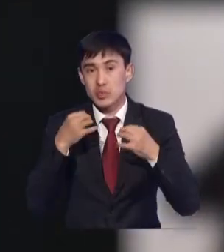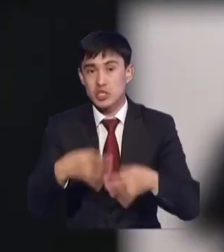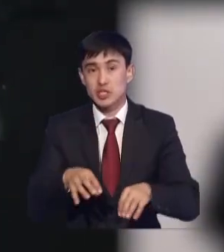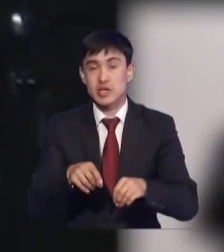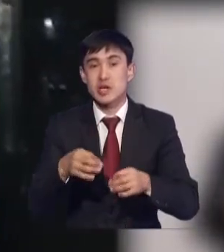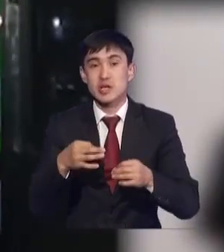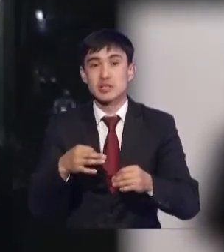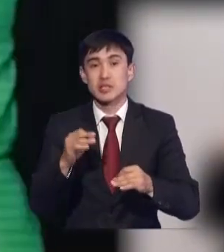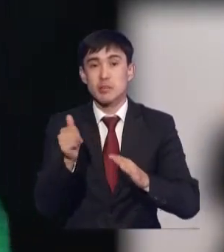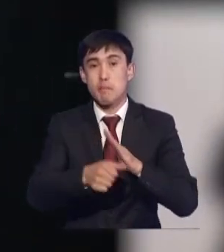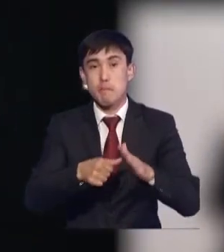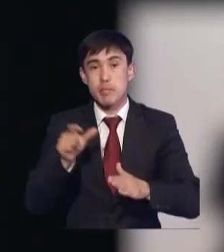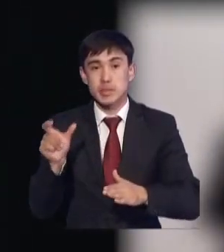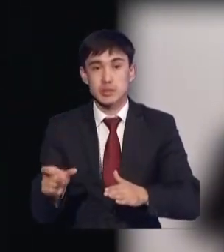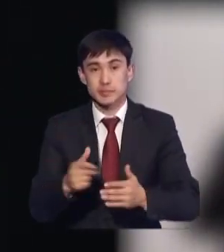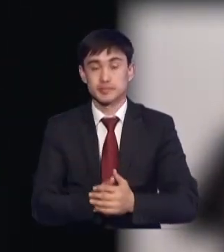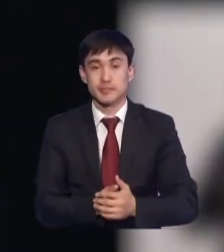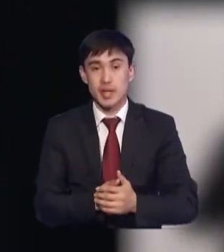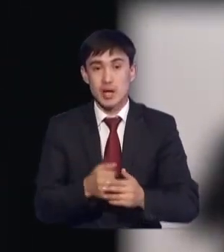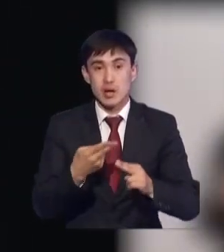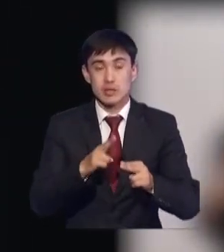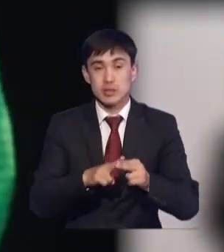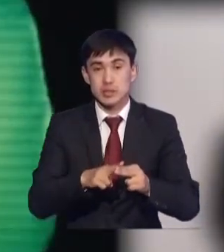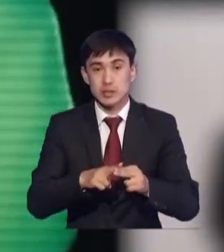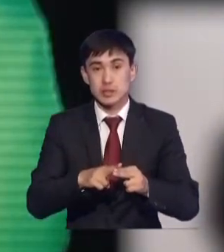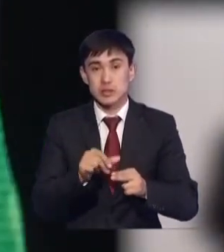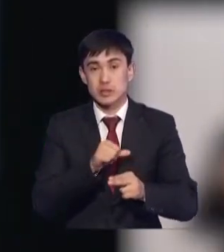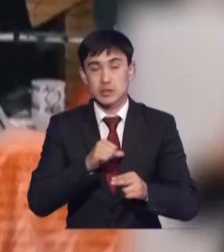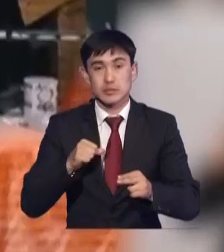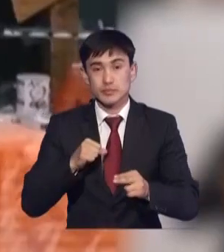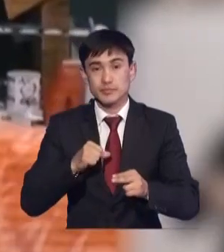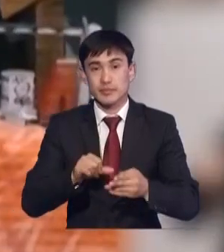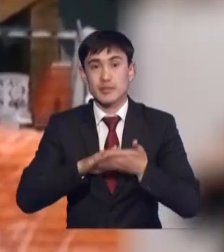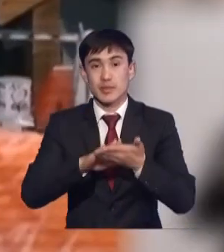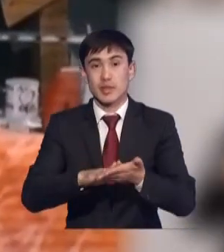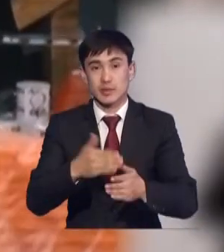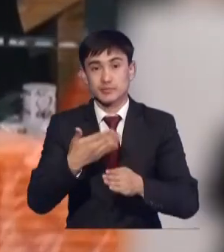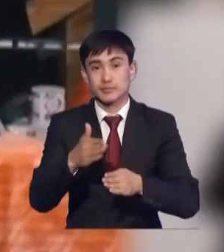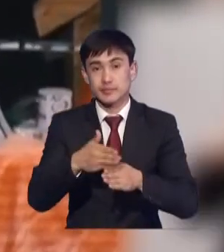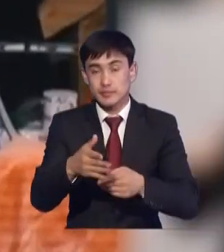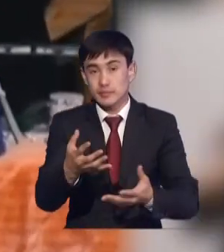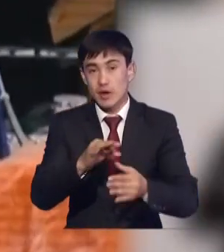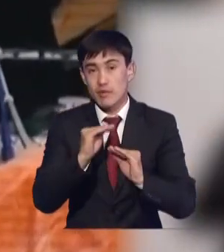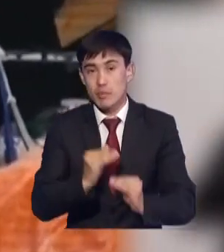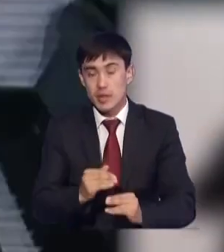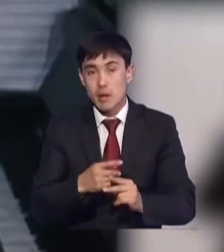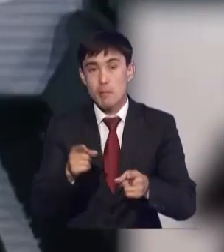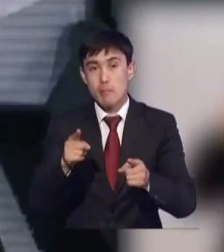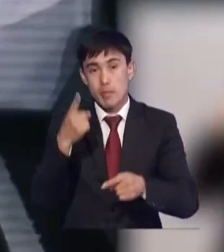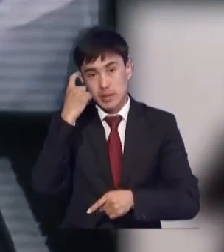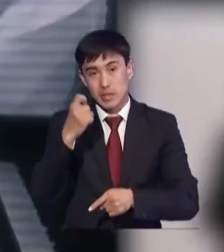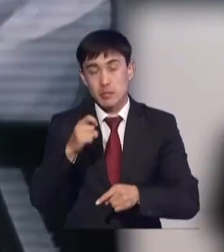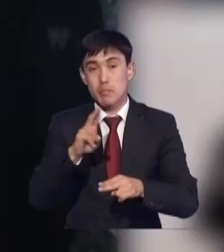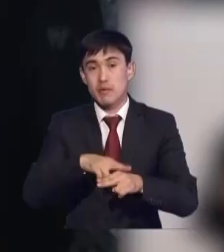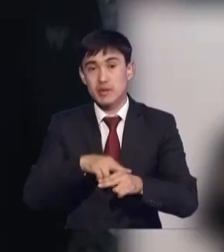лиц без определённого места жительства злоумышленники оформляли на потерпевших заведомо невозвратные кредиты по правоохранителей